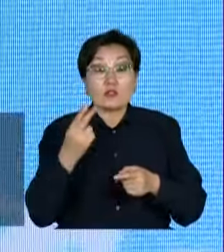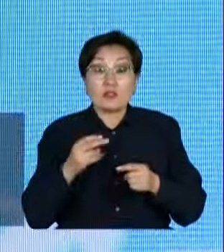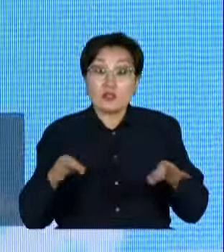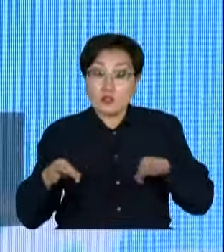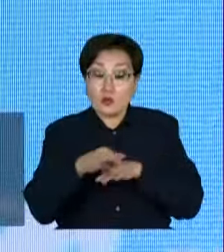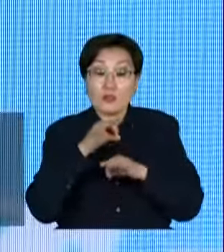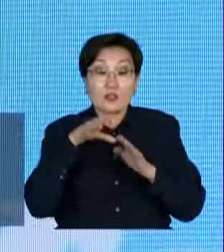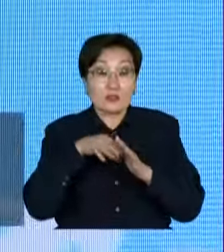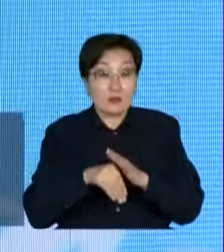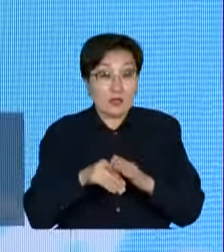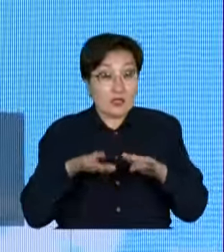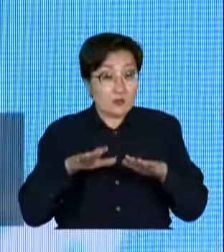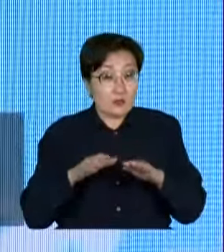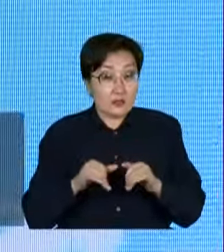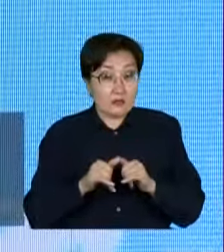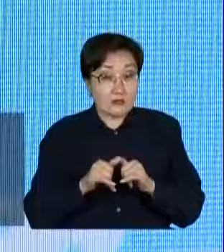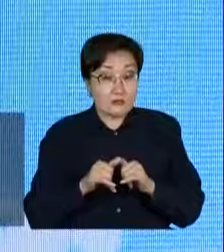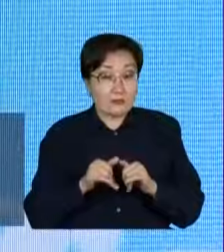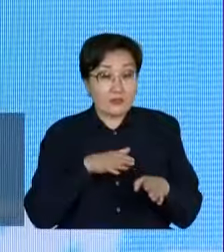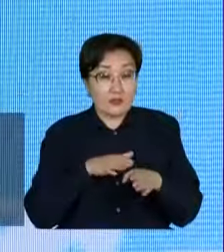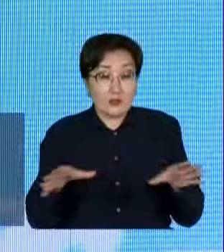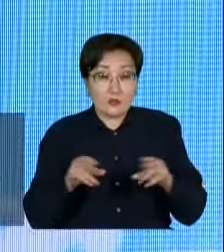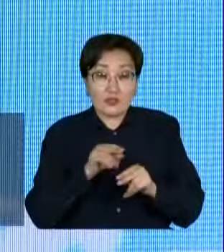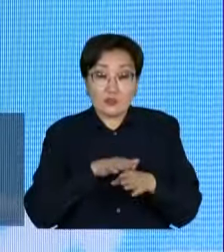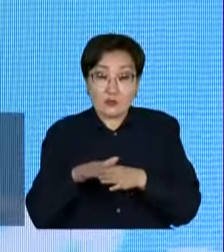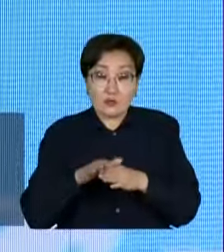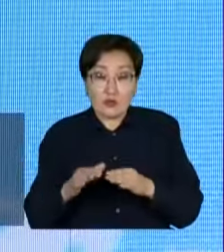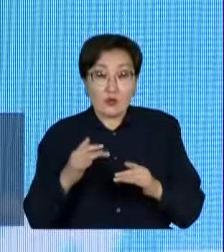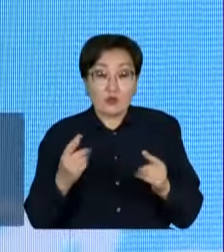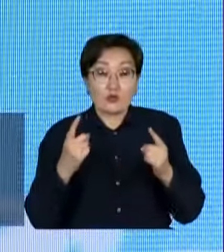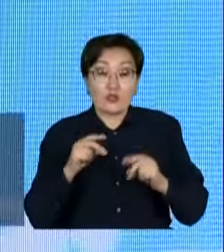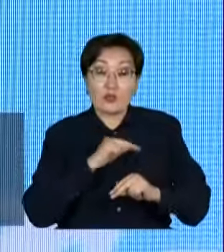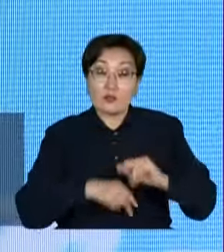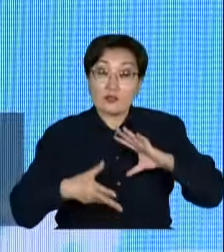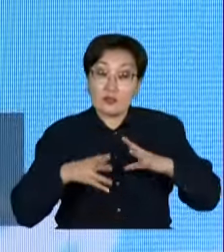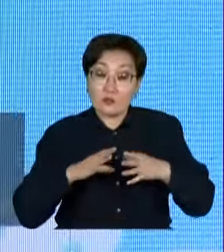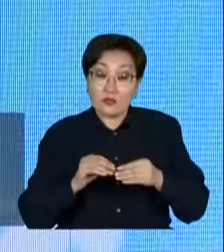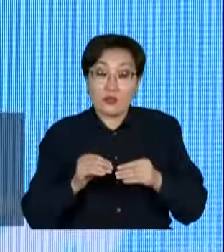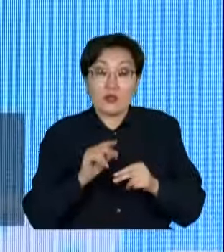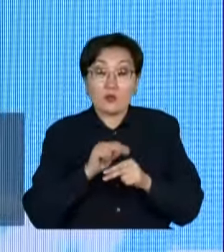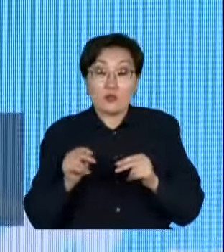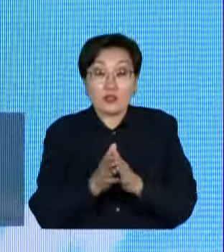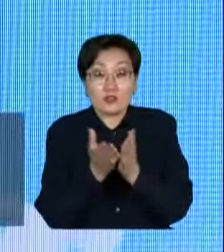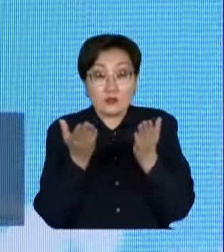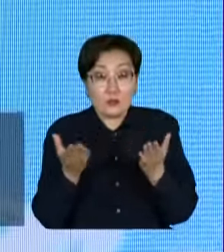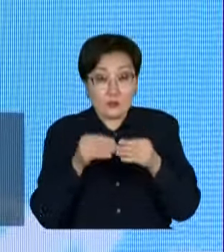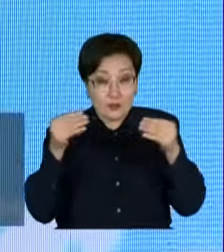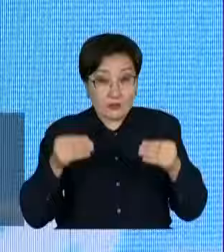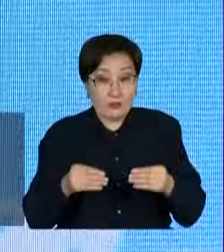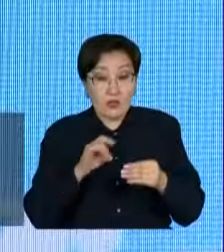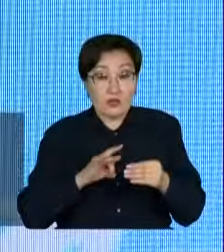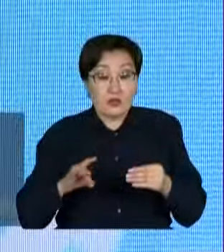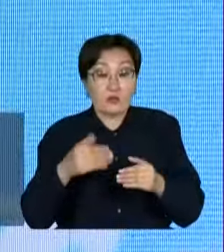әлеуметтік жобасы аясында жергілікті ғалымдар атқарған зор еңбектің нәтижесі. әдістемелік құрал республика тарапынан